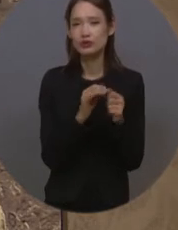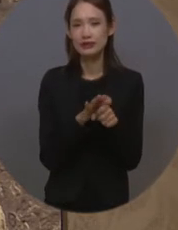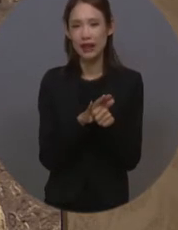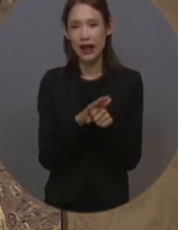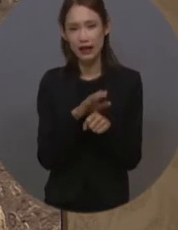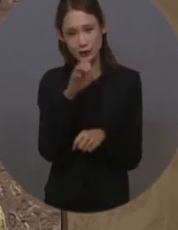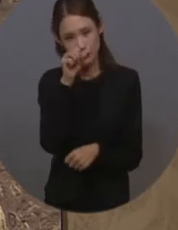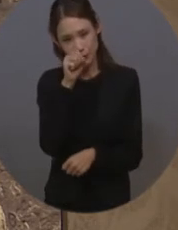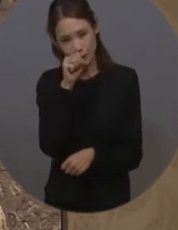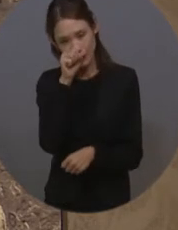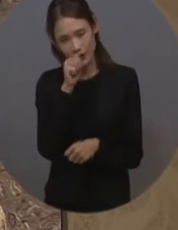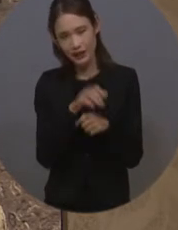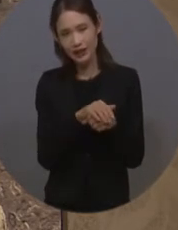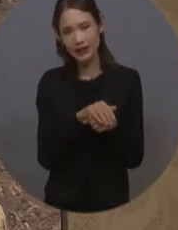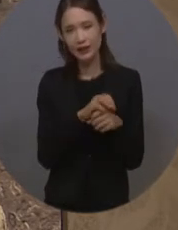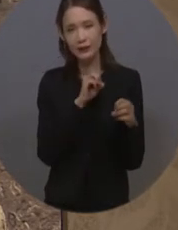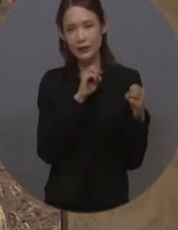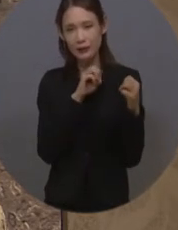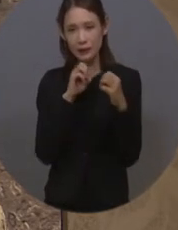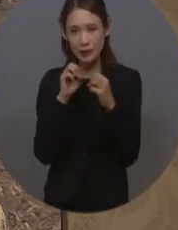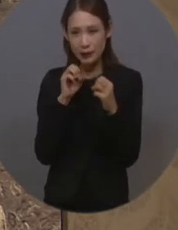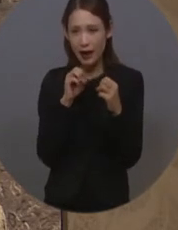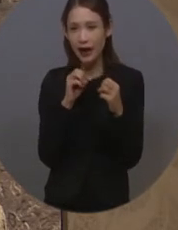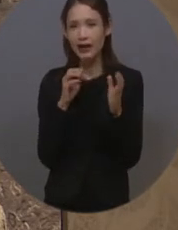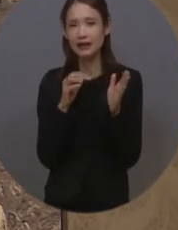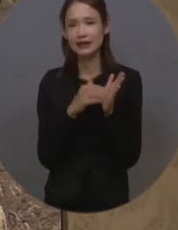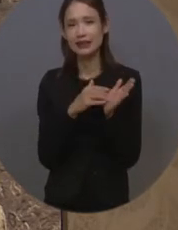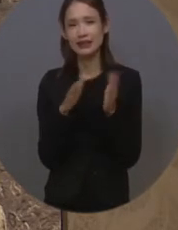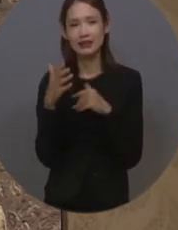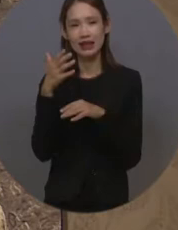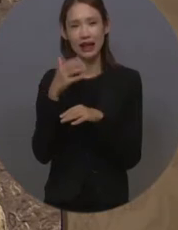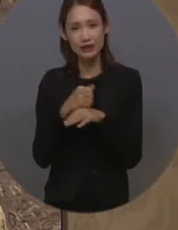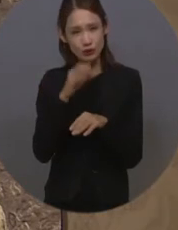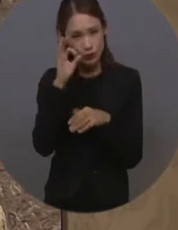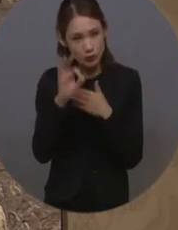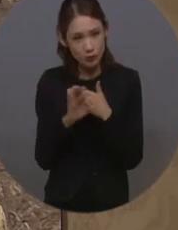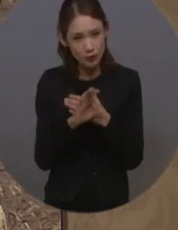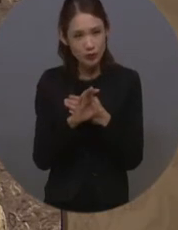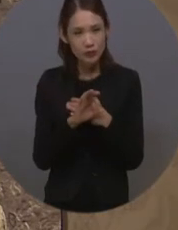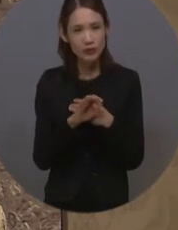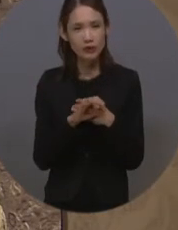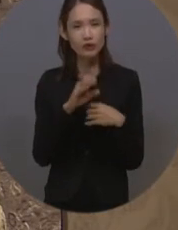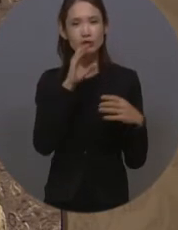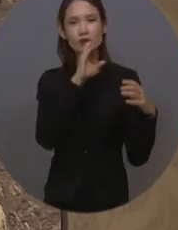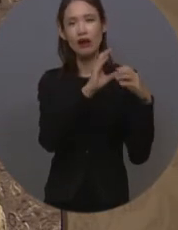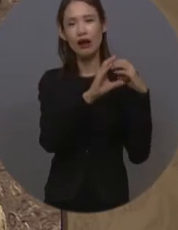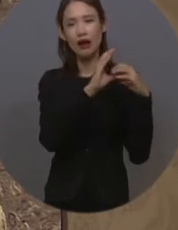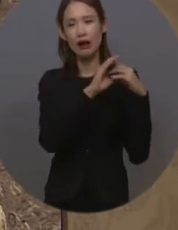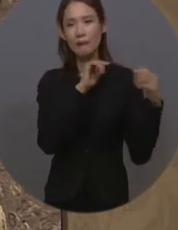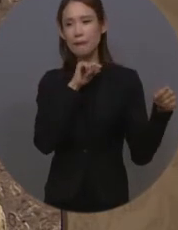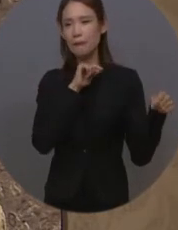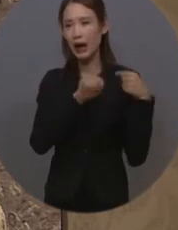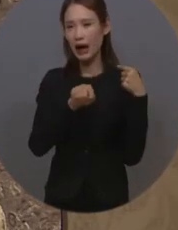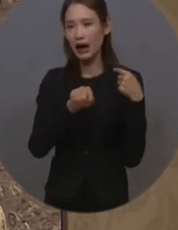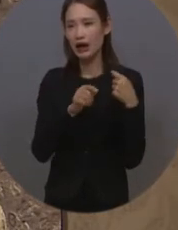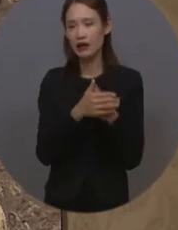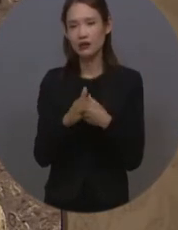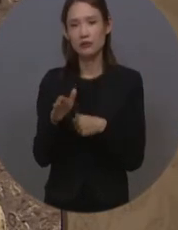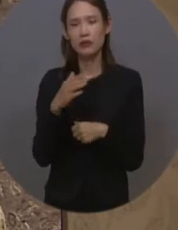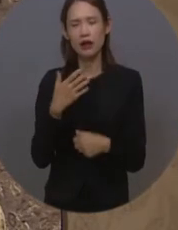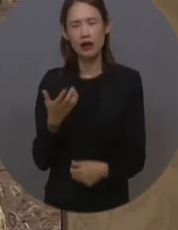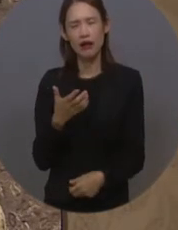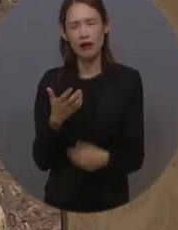그렇게 죽고 못 사는 사이였는데도 네. 나중에 보면 소통 때문에 헤어지고 아파야 하고 그런 게